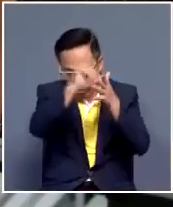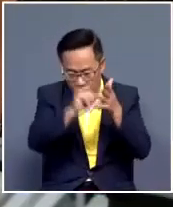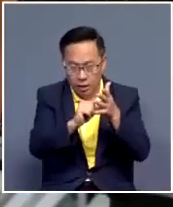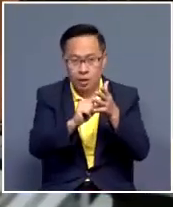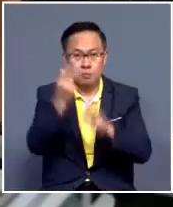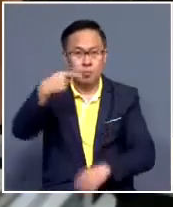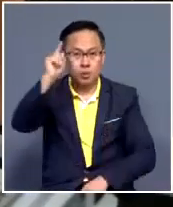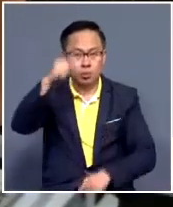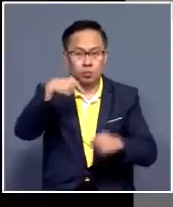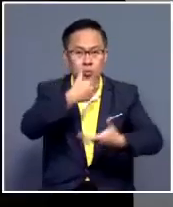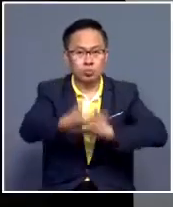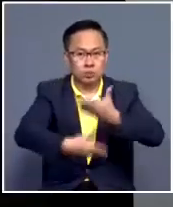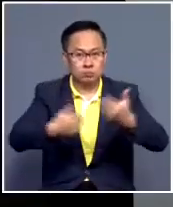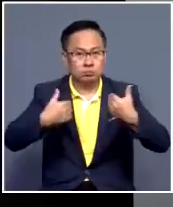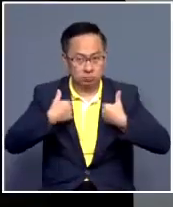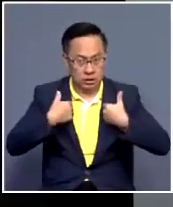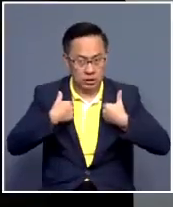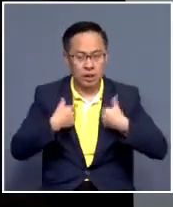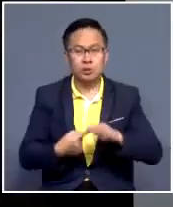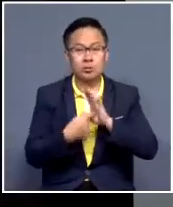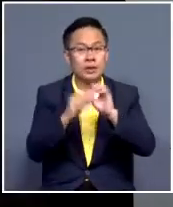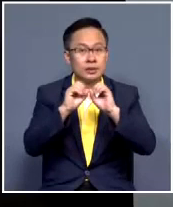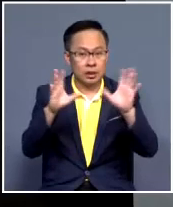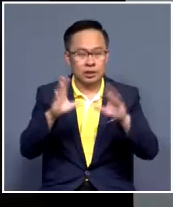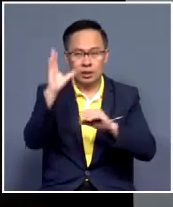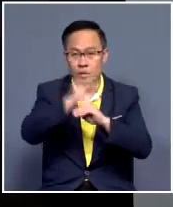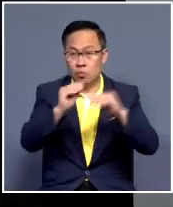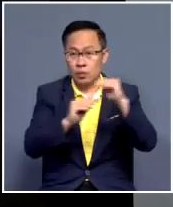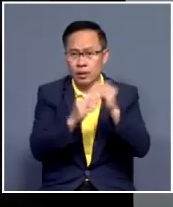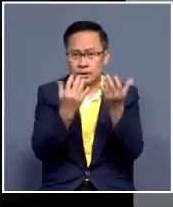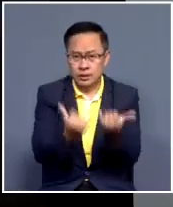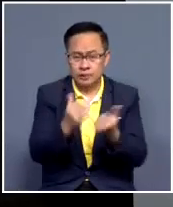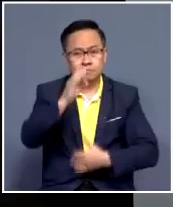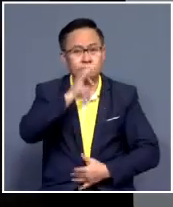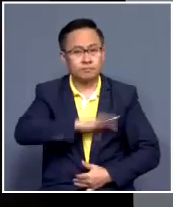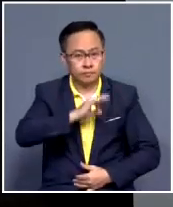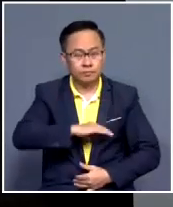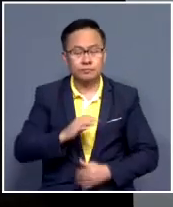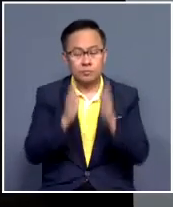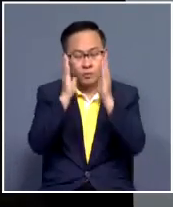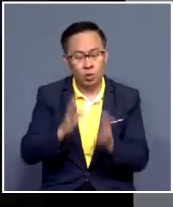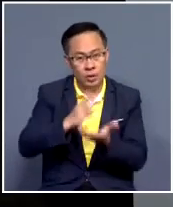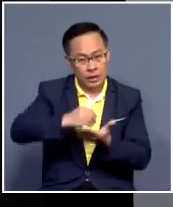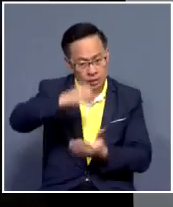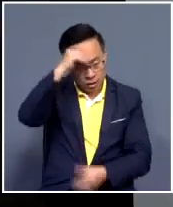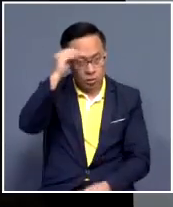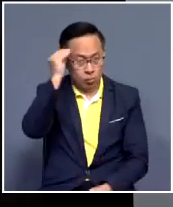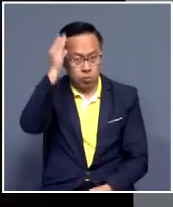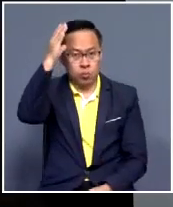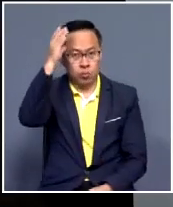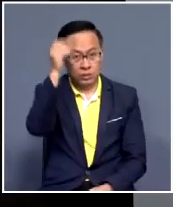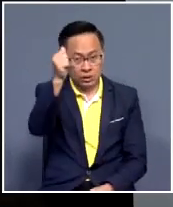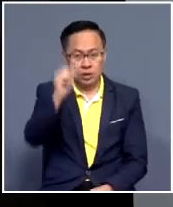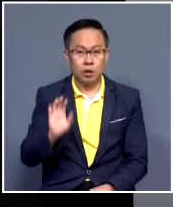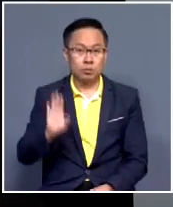วมันจะเกิดประโยชน์ทางธุรกิจทันทีดังนั้นเนี่ยมันเลยเป็นโครงการที่ออกมาแล้วเนี่ยทางนิสิตเองก็ได้ความรู้ในการเรียนภ